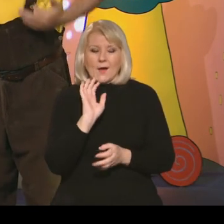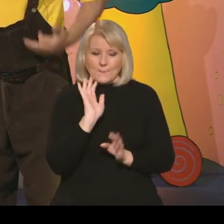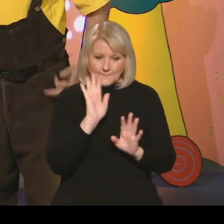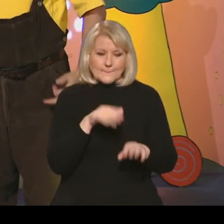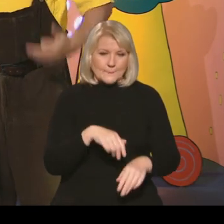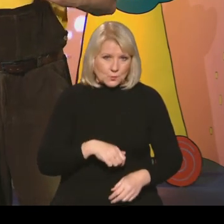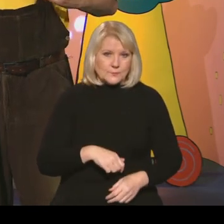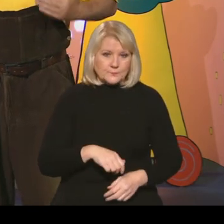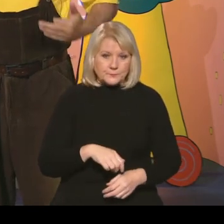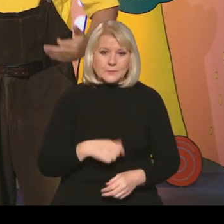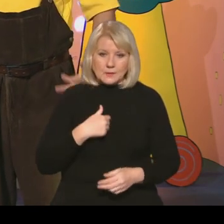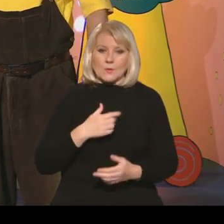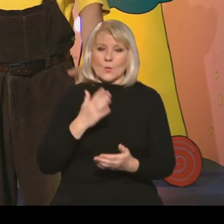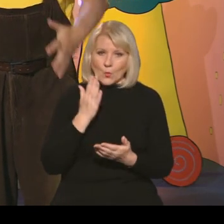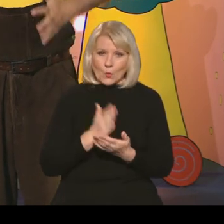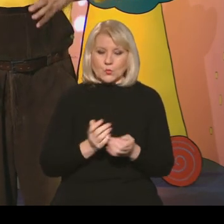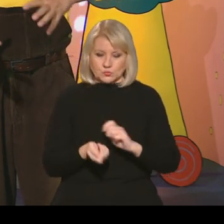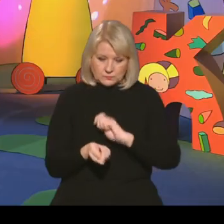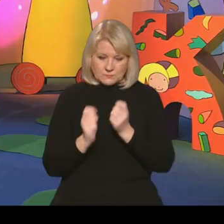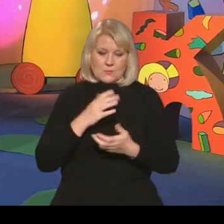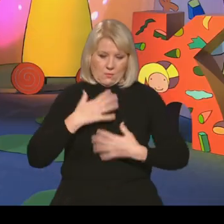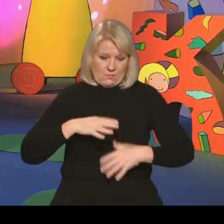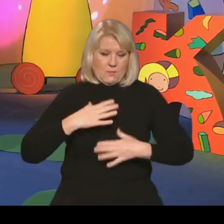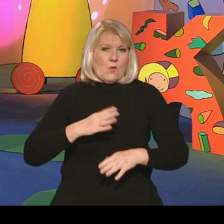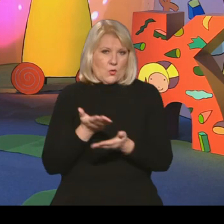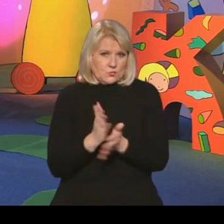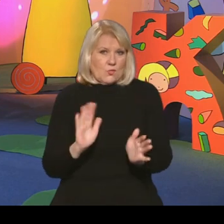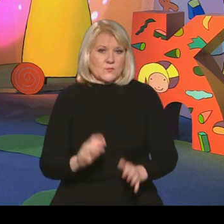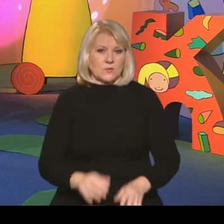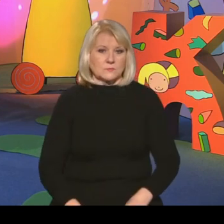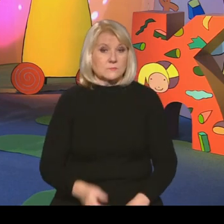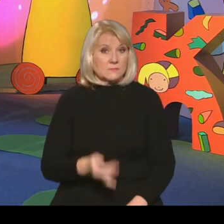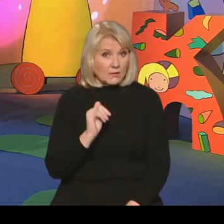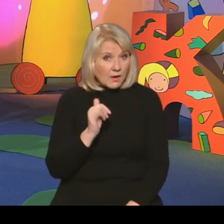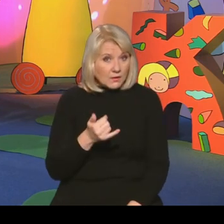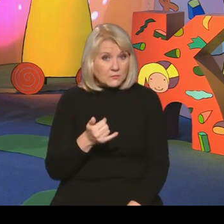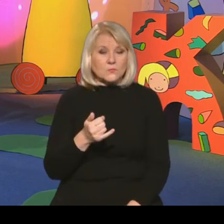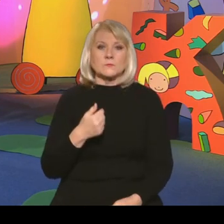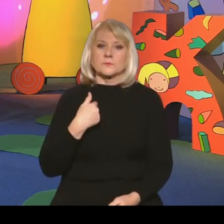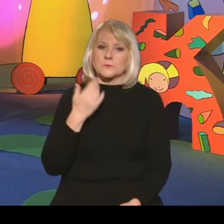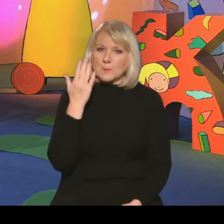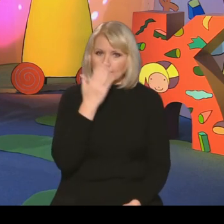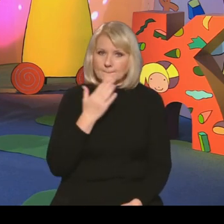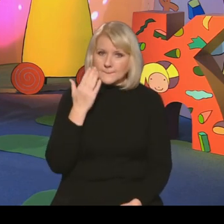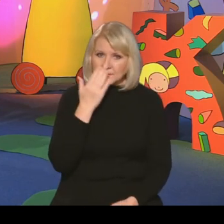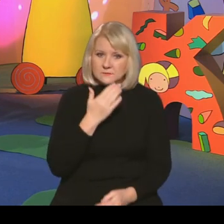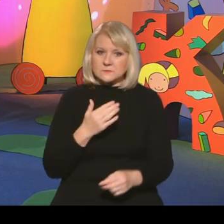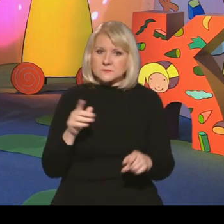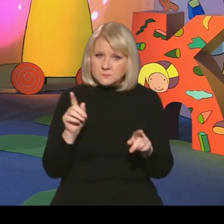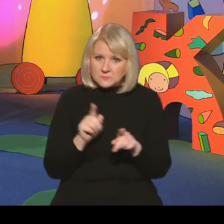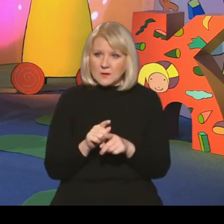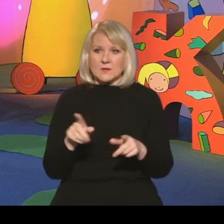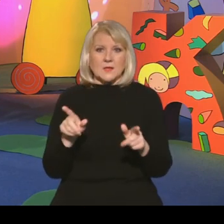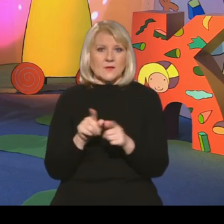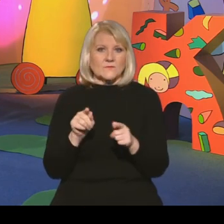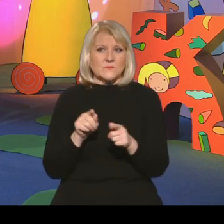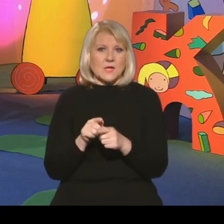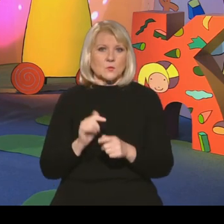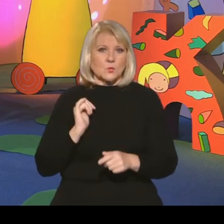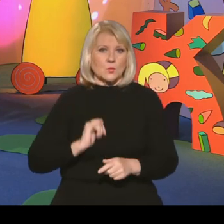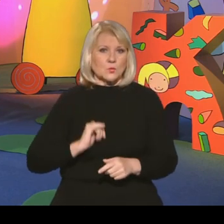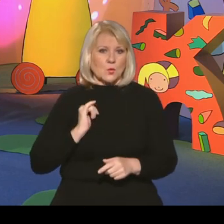tak já už jsem převlečený. Jo, já myslela, že chodíš i venku ve žlutém tričku a